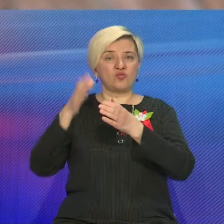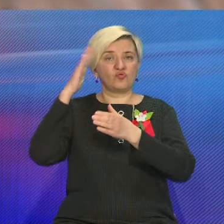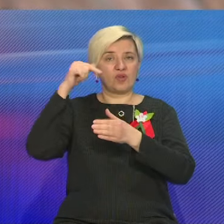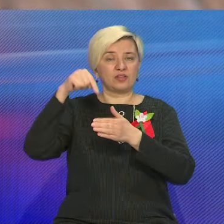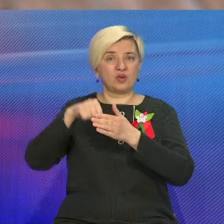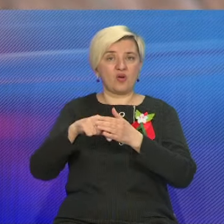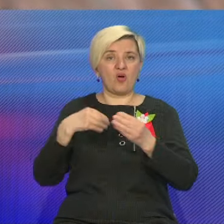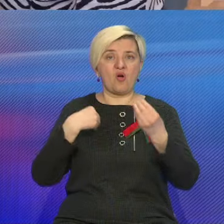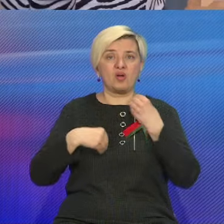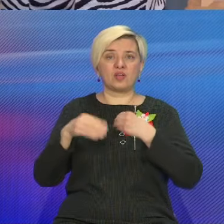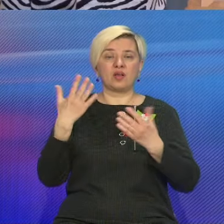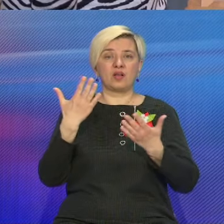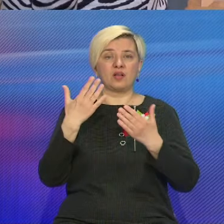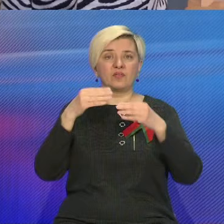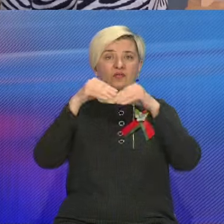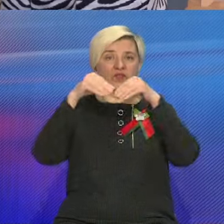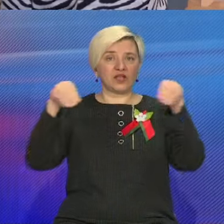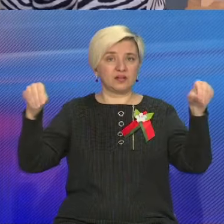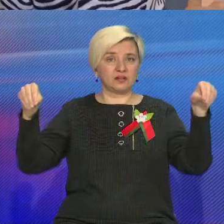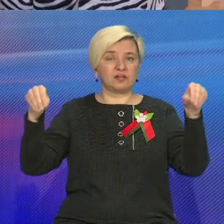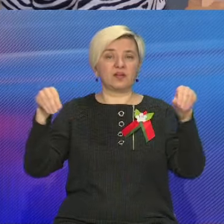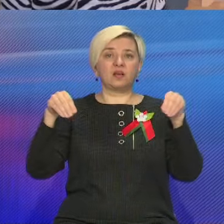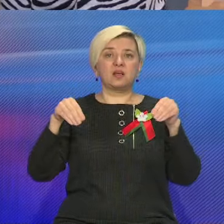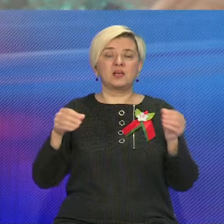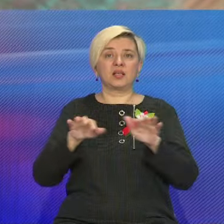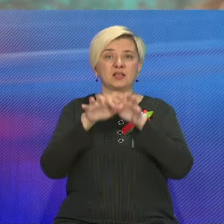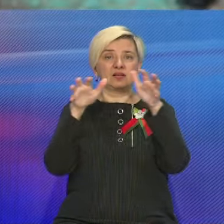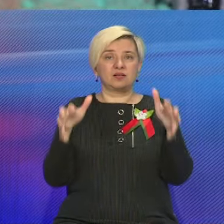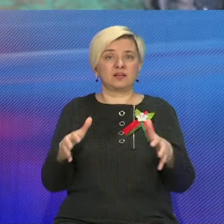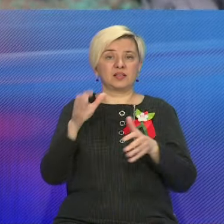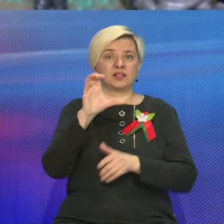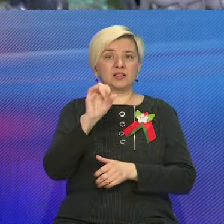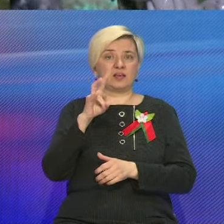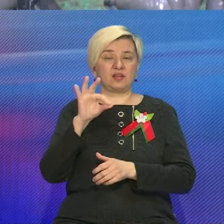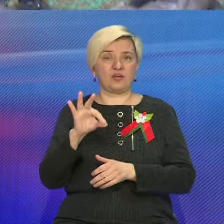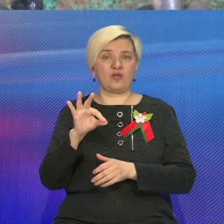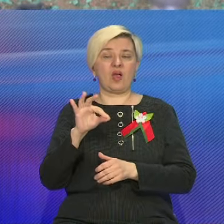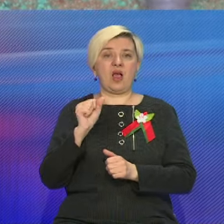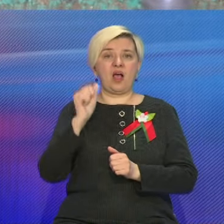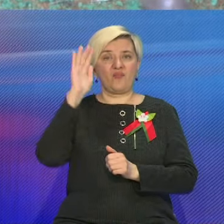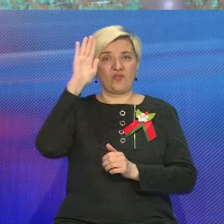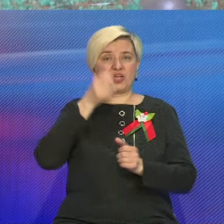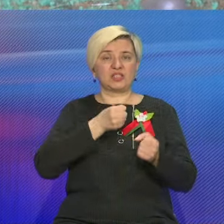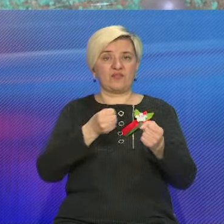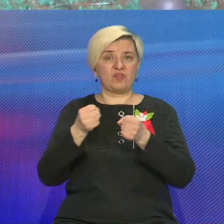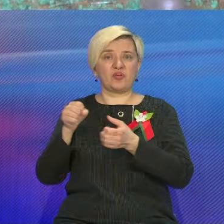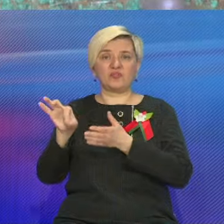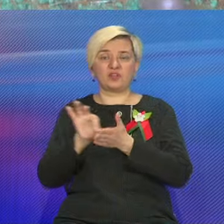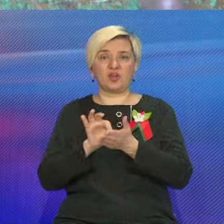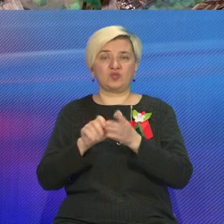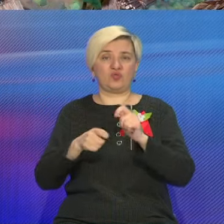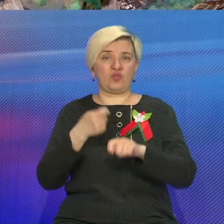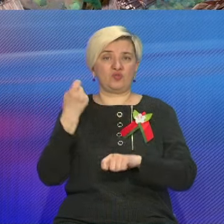не поспели снять з вяровок, сток сена, недавно поставленный на подворку. А вось вороги с автоматами, яны у один момент порушают связковый